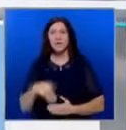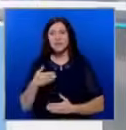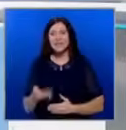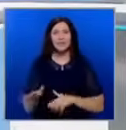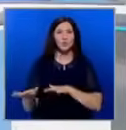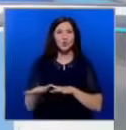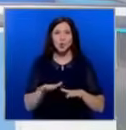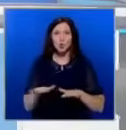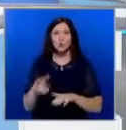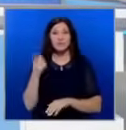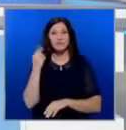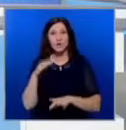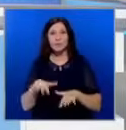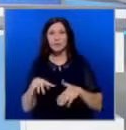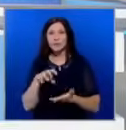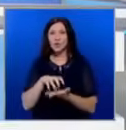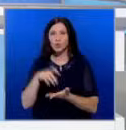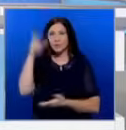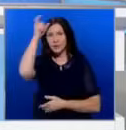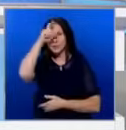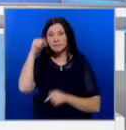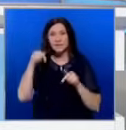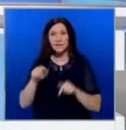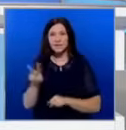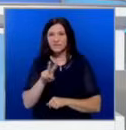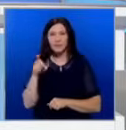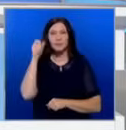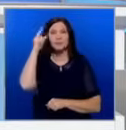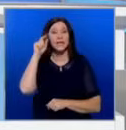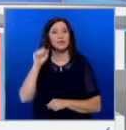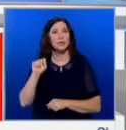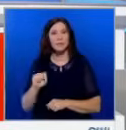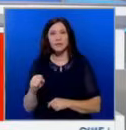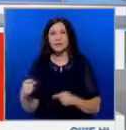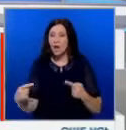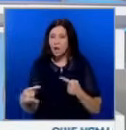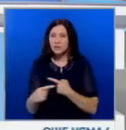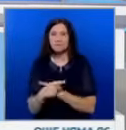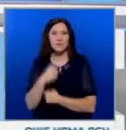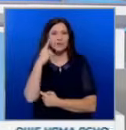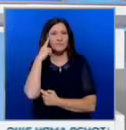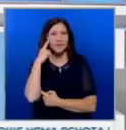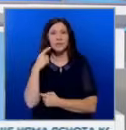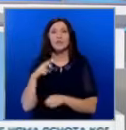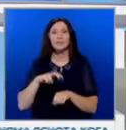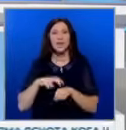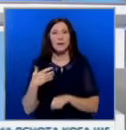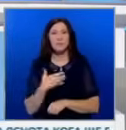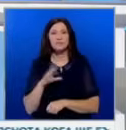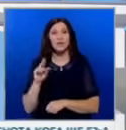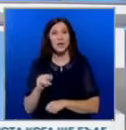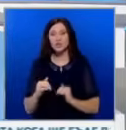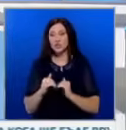След трусовете вчера в парламентарната група на ДПС, днес двамата председатели на партията се разминаха в мненията. Делян Пеевски каза,